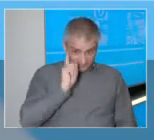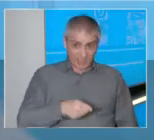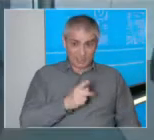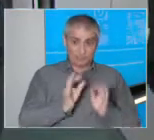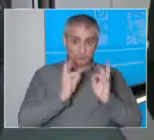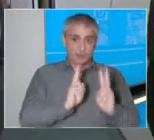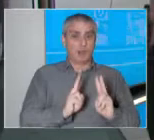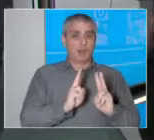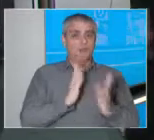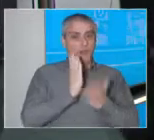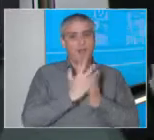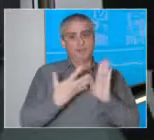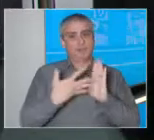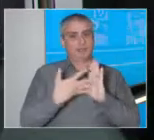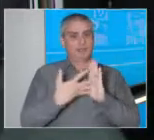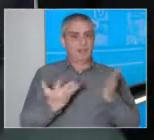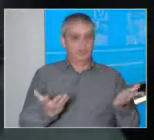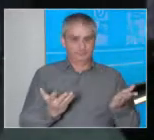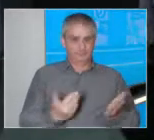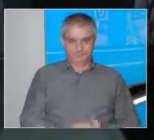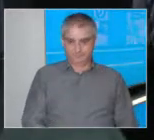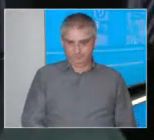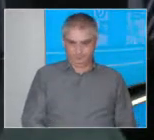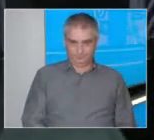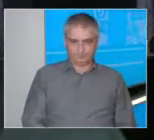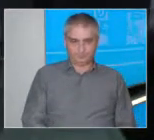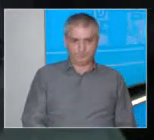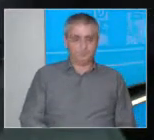לעצור את המשפט עד לבדיקת העניין הזה? אני חושב שכן,